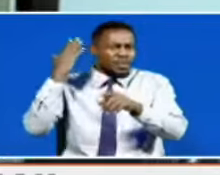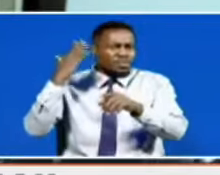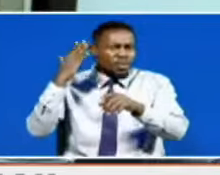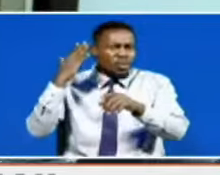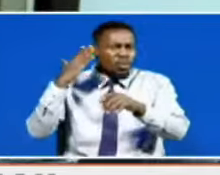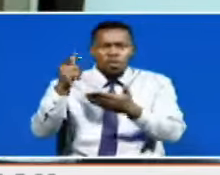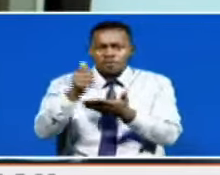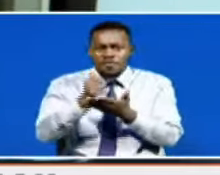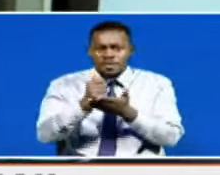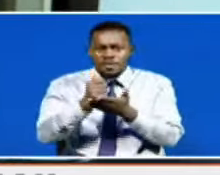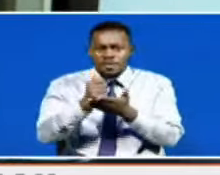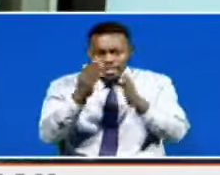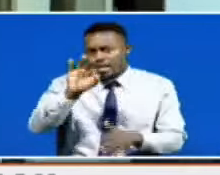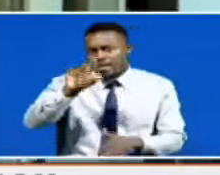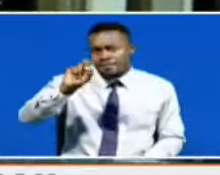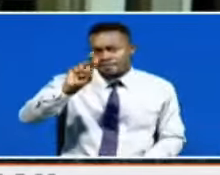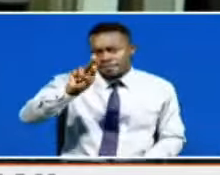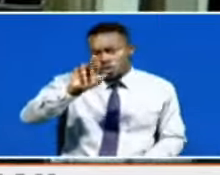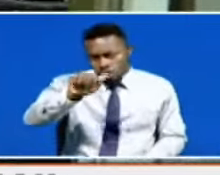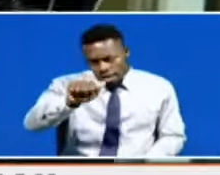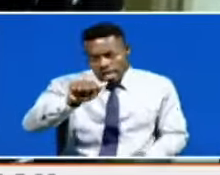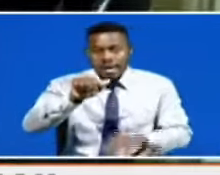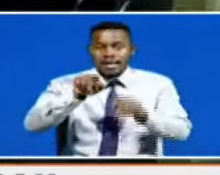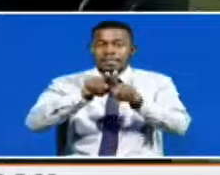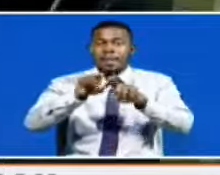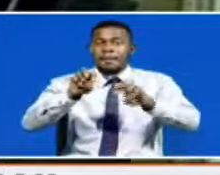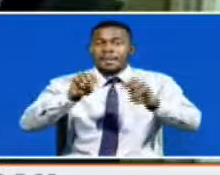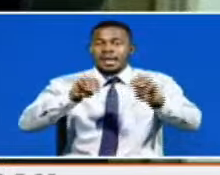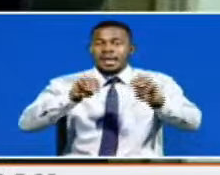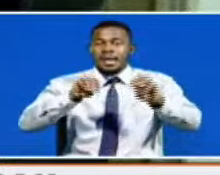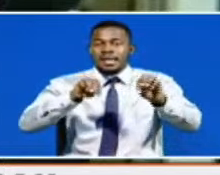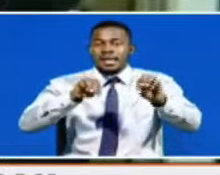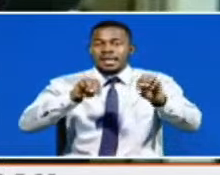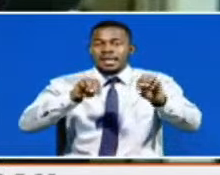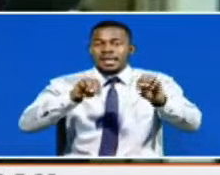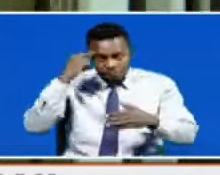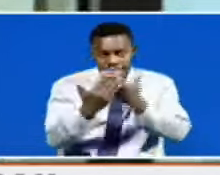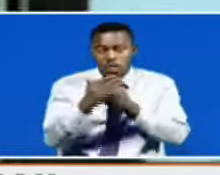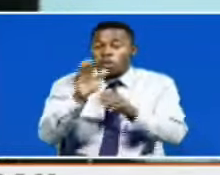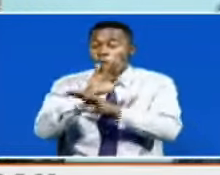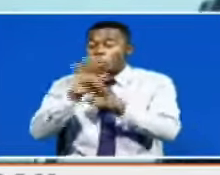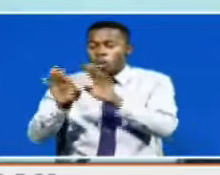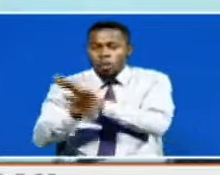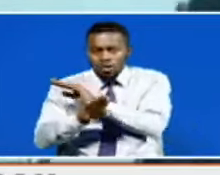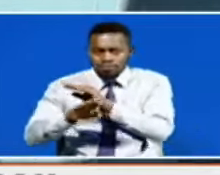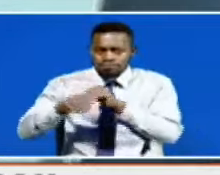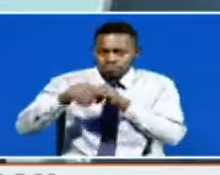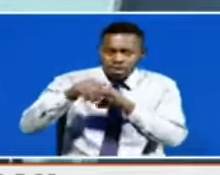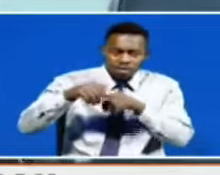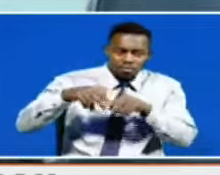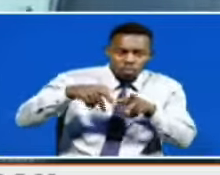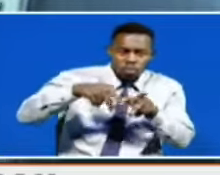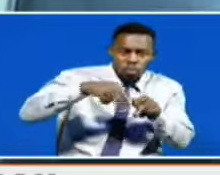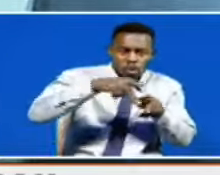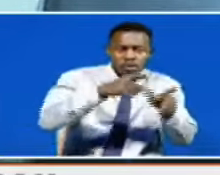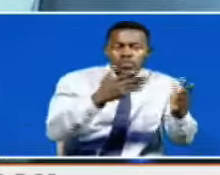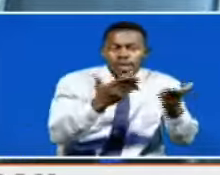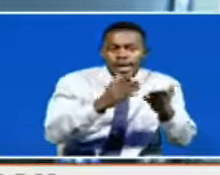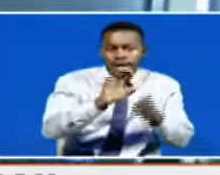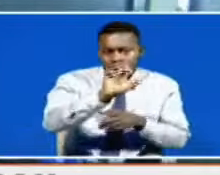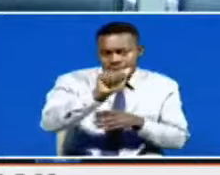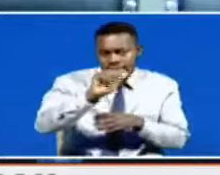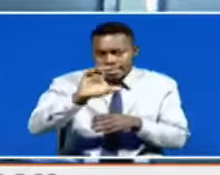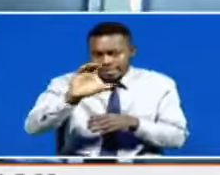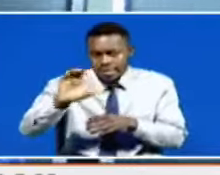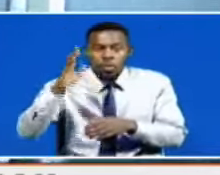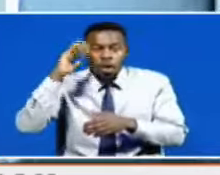mkuu wa zamani, na Flora Ngina Ngonze, aliyekuwa meneja wa ICT, wanasindikizwa ndani ya jumba la EACC kuhusiana na